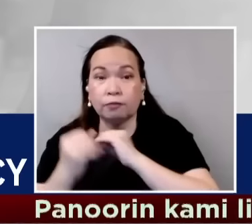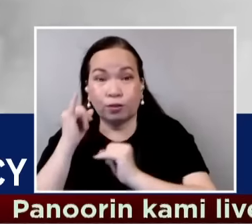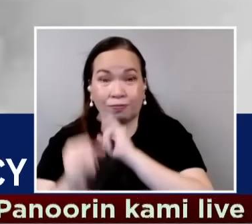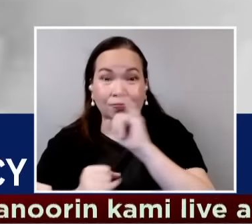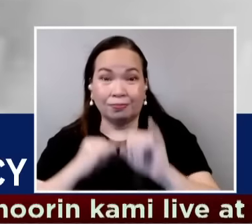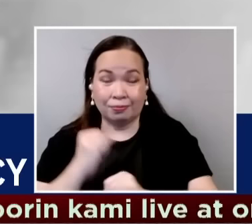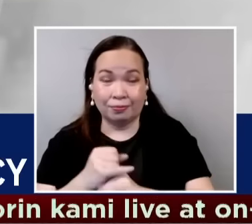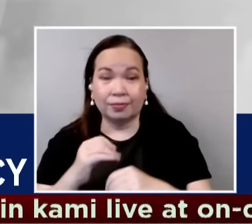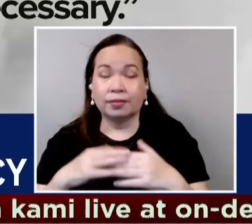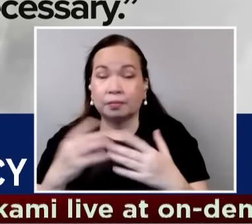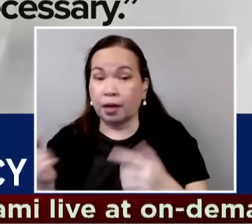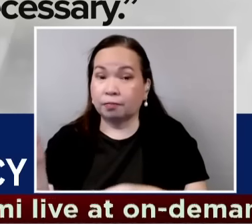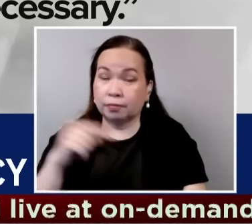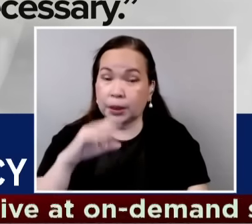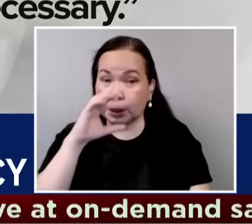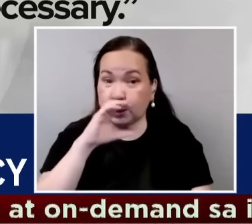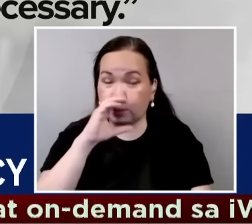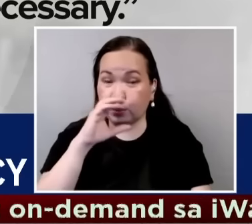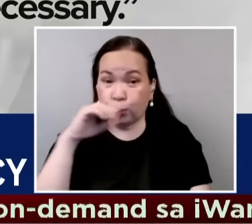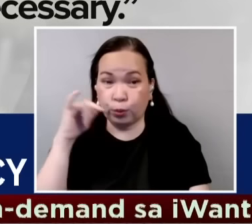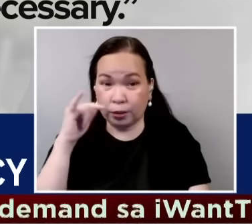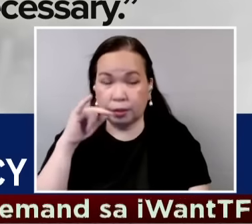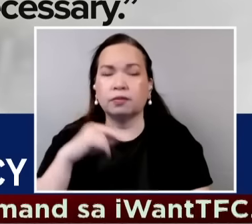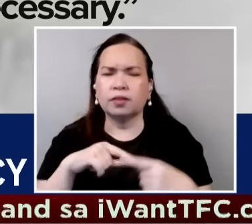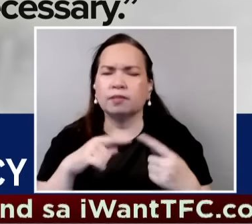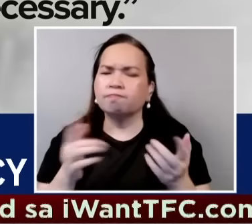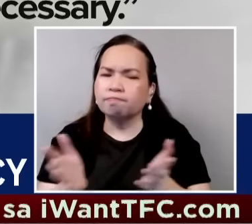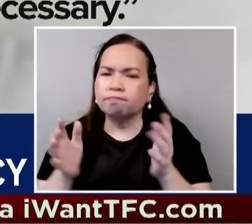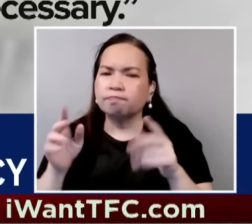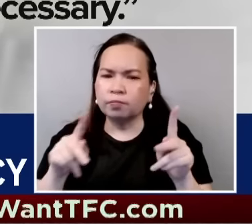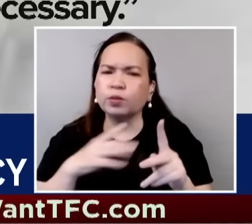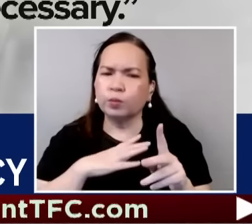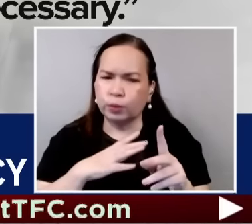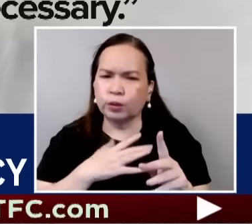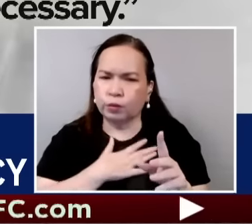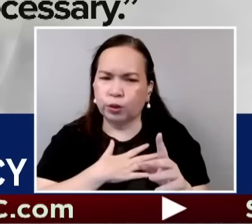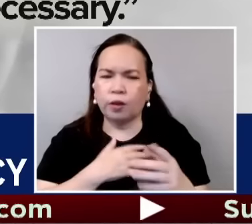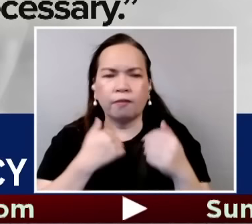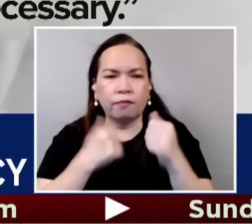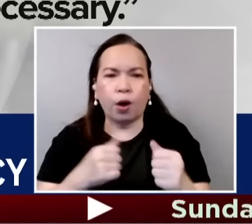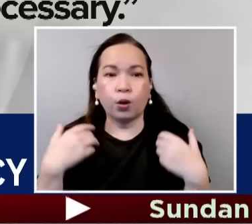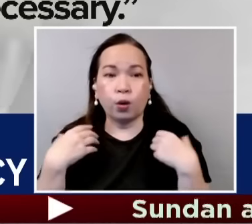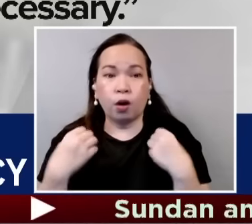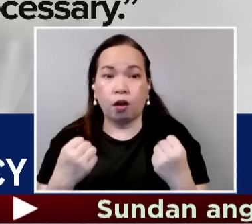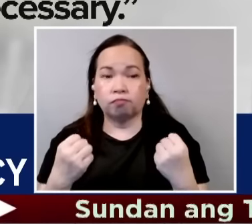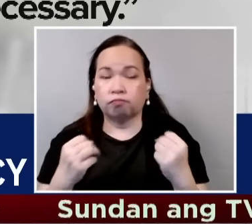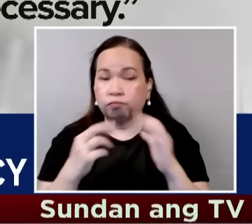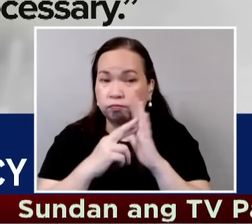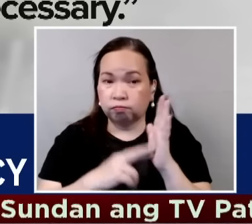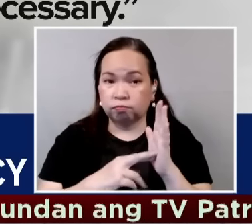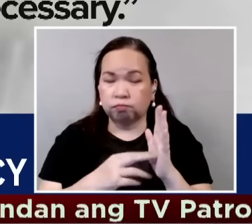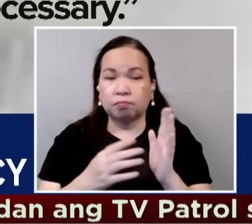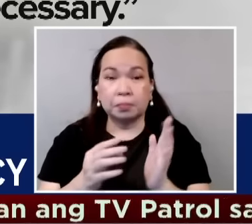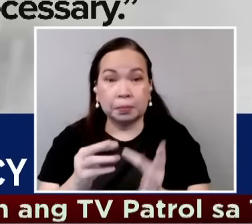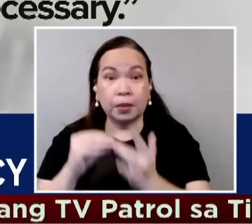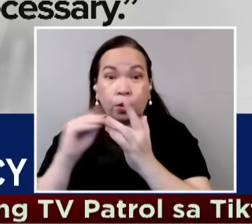ang Cebu Pacific naman, hinihikayat pa rin ang mga pasahero na sumunod sa health standards, partikular ang paghuhugas ng